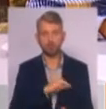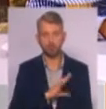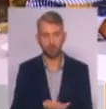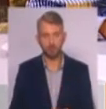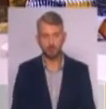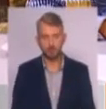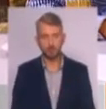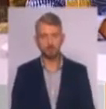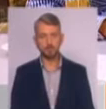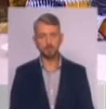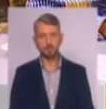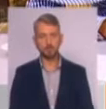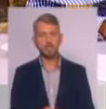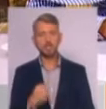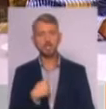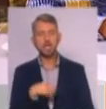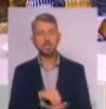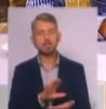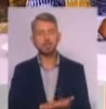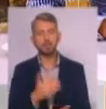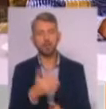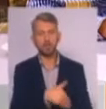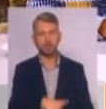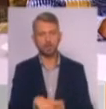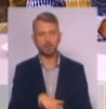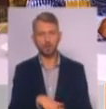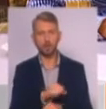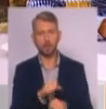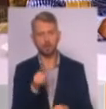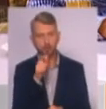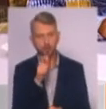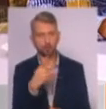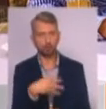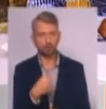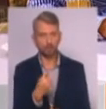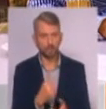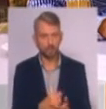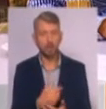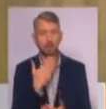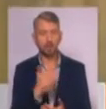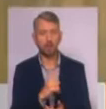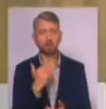працює. Я запишу вашу адресу Героїв Сталінграда 41. Дякую вам дуже